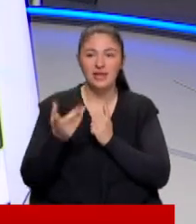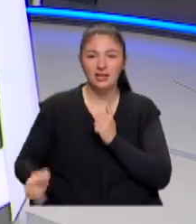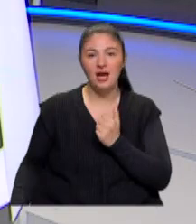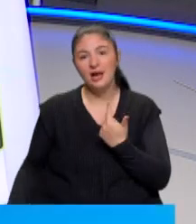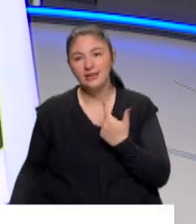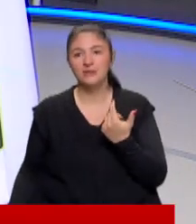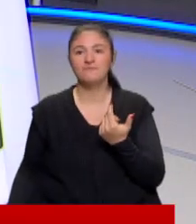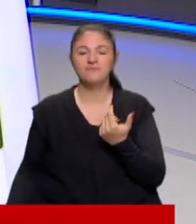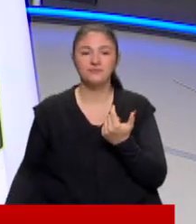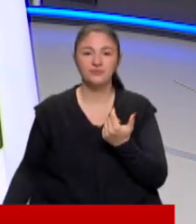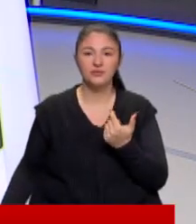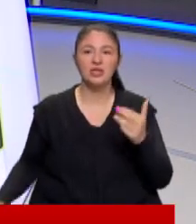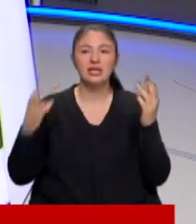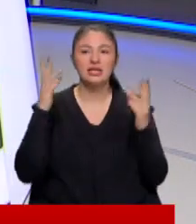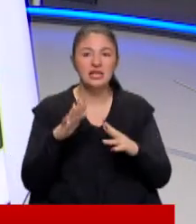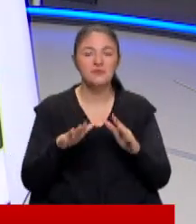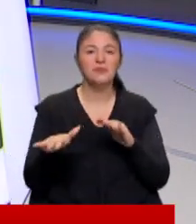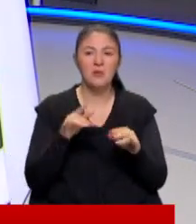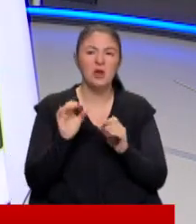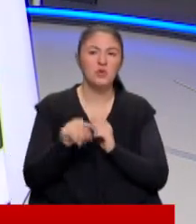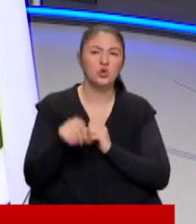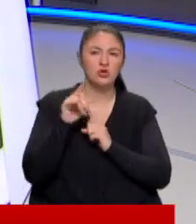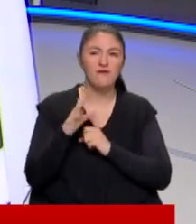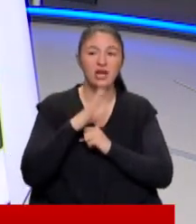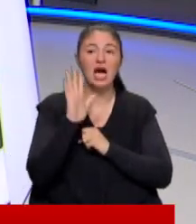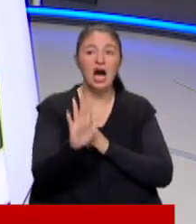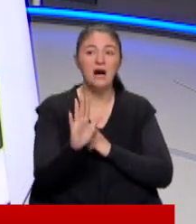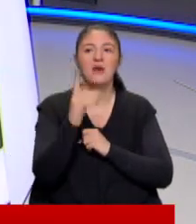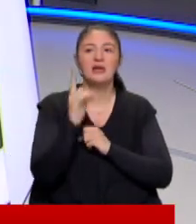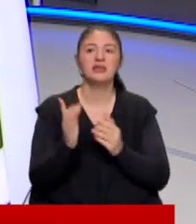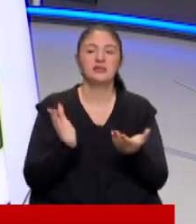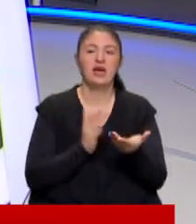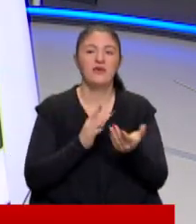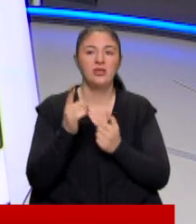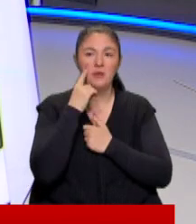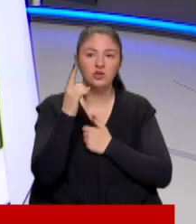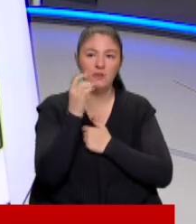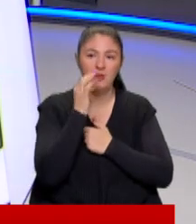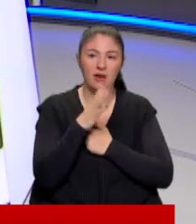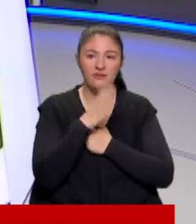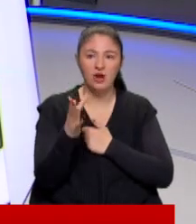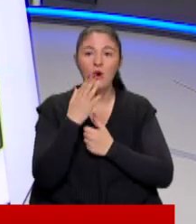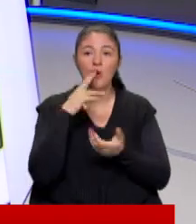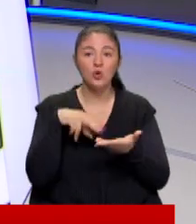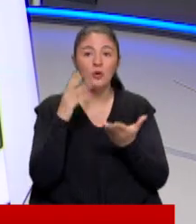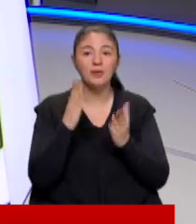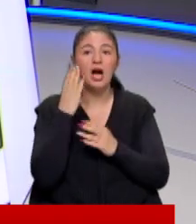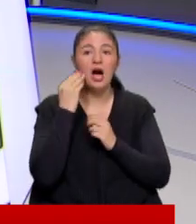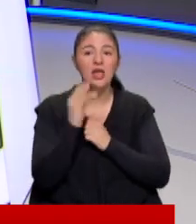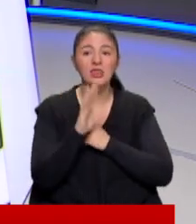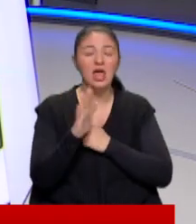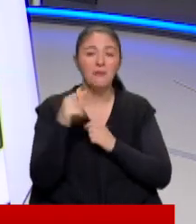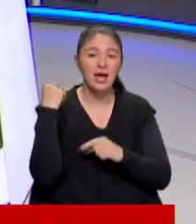hani yıkım, deprem böyle bir gündem vardı. Yalnız ilk sayfada bakın şöyle bir haber var. Okuduğunu